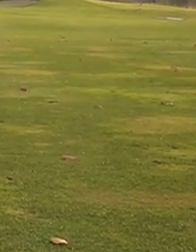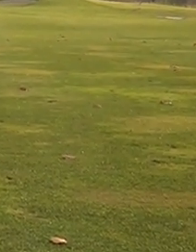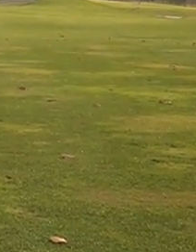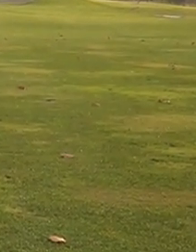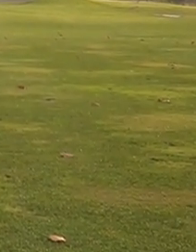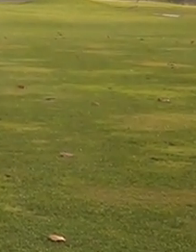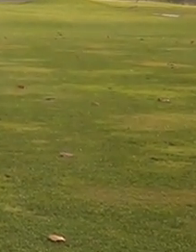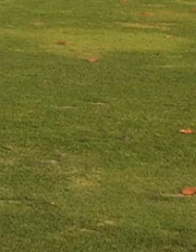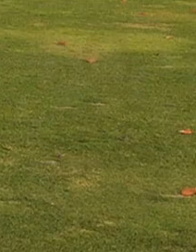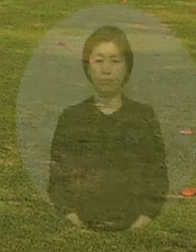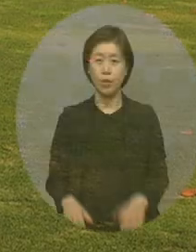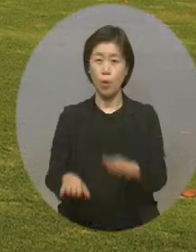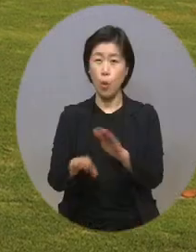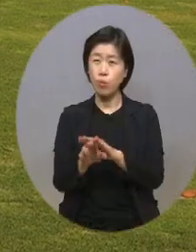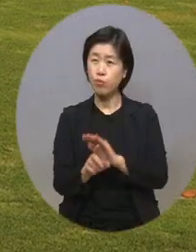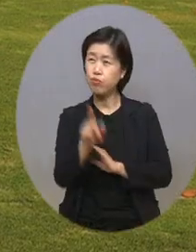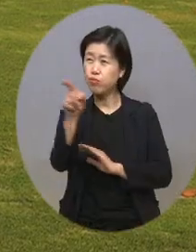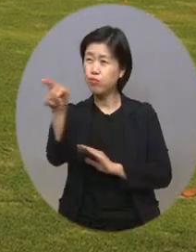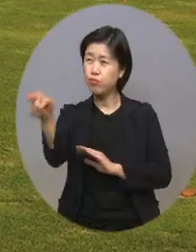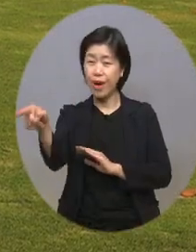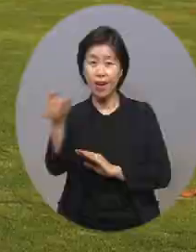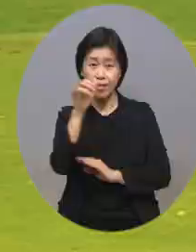오른쪽으로 열린다.